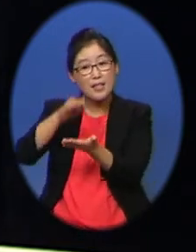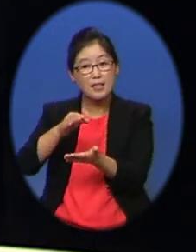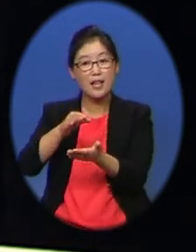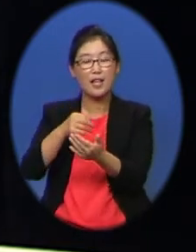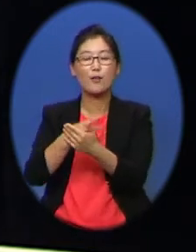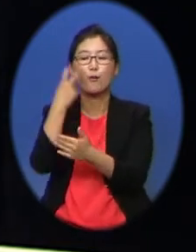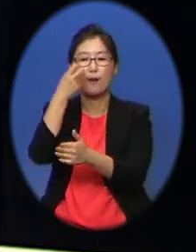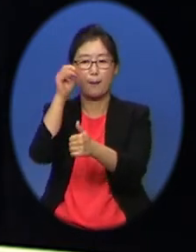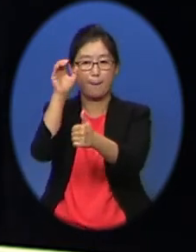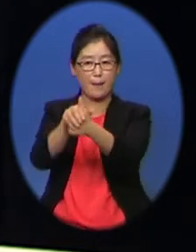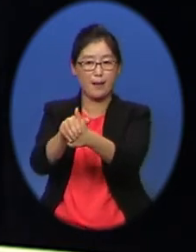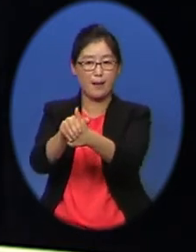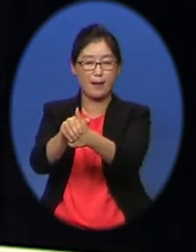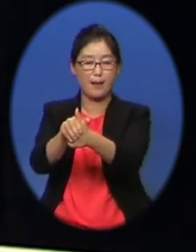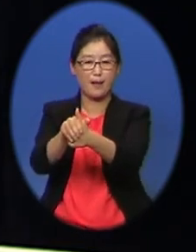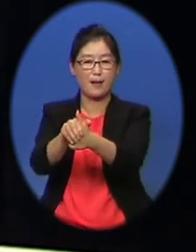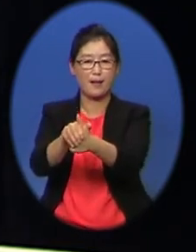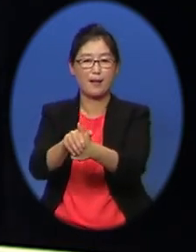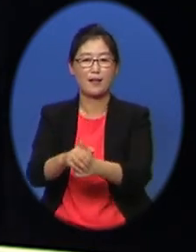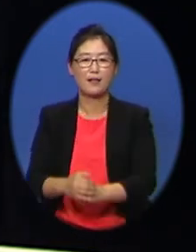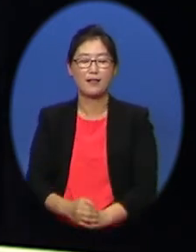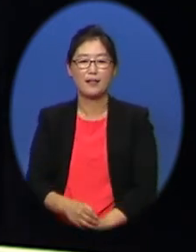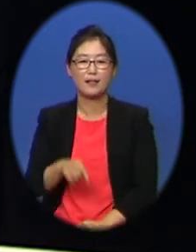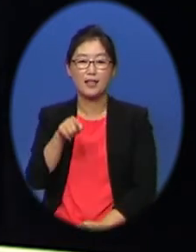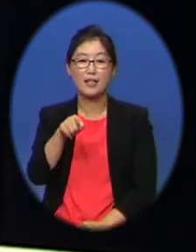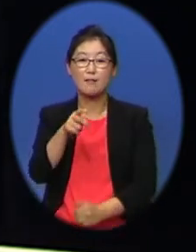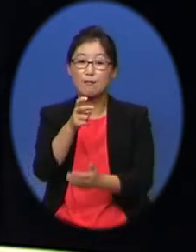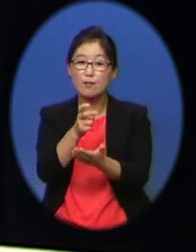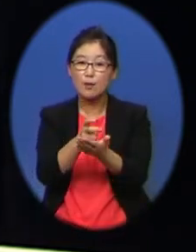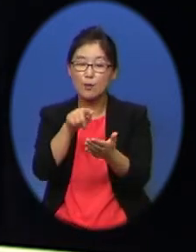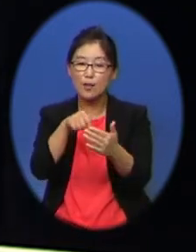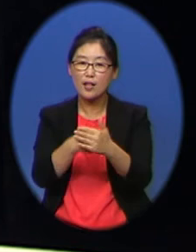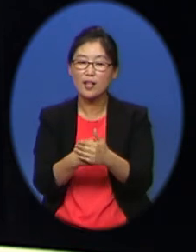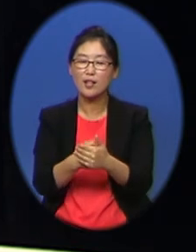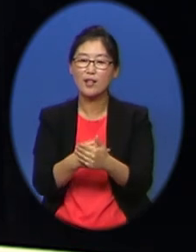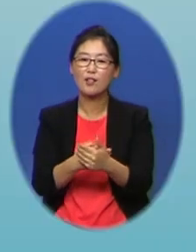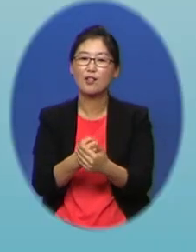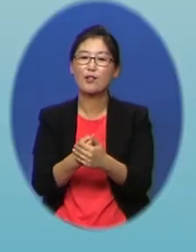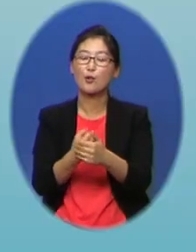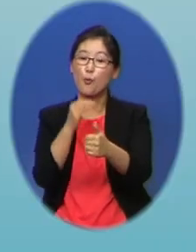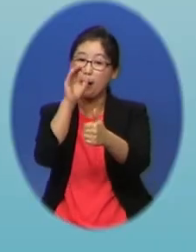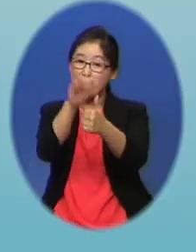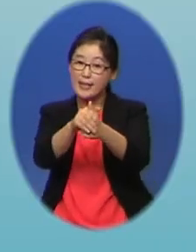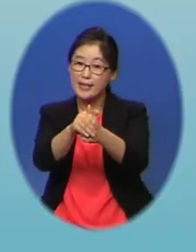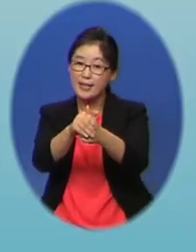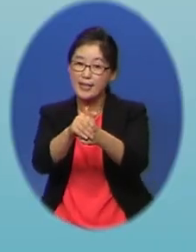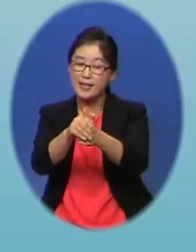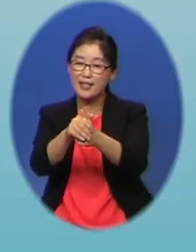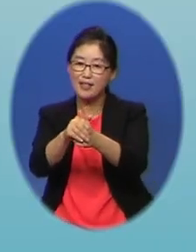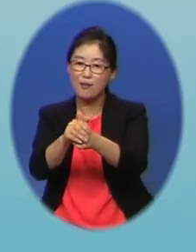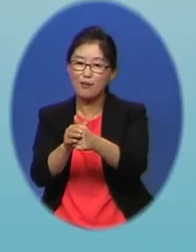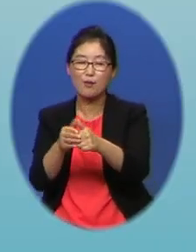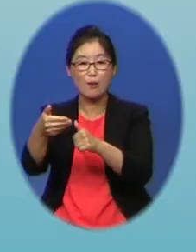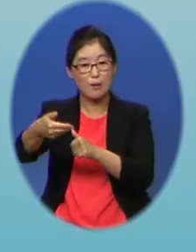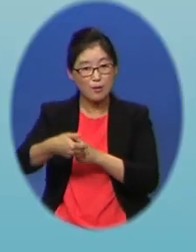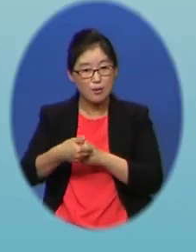것을 신탁이라고 합니다. 신탁 제도에는 위탁자, 수탁자, 수익자가